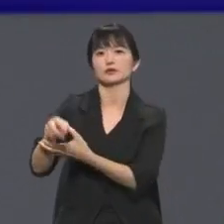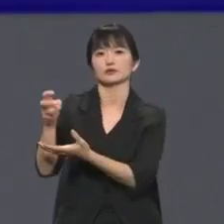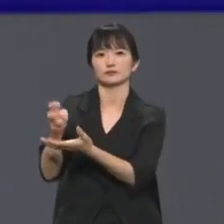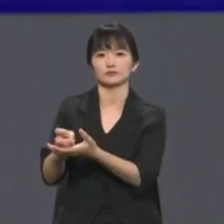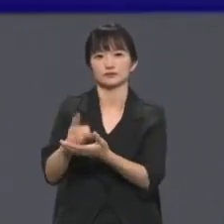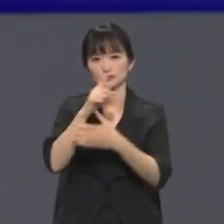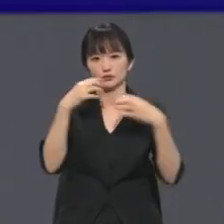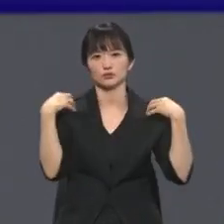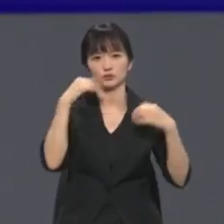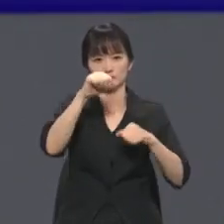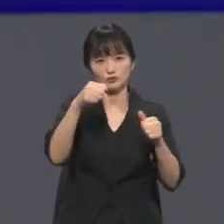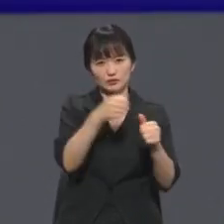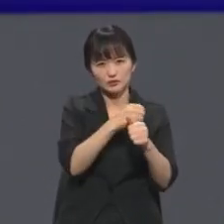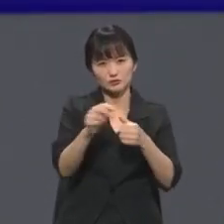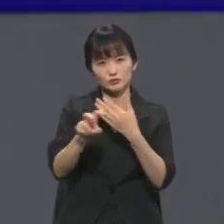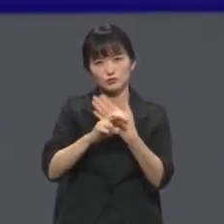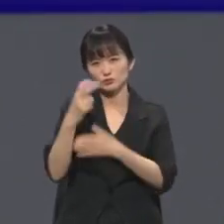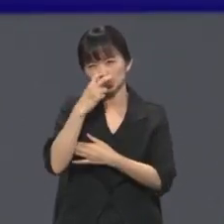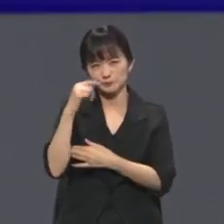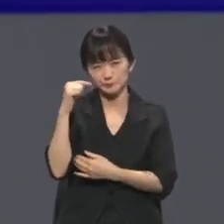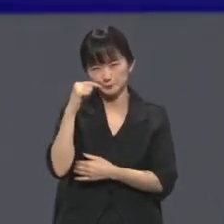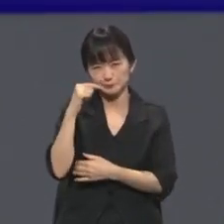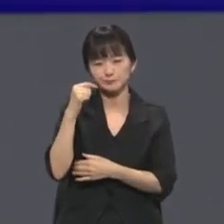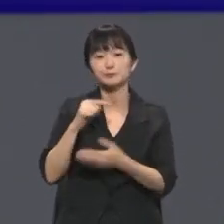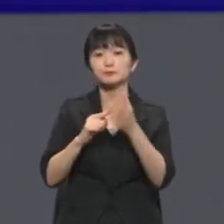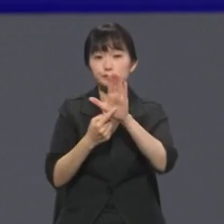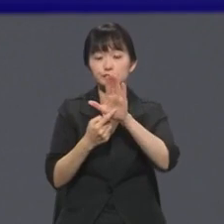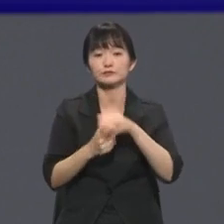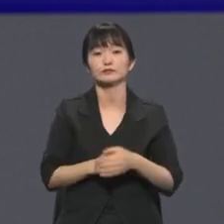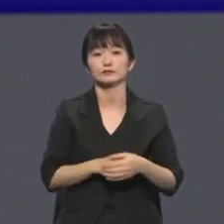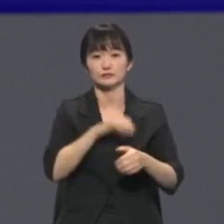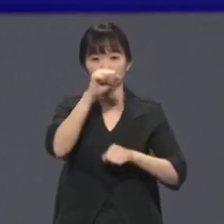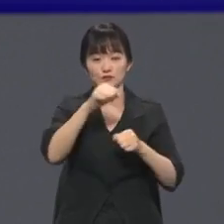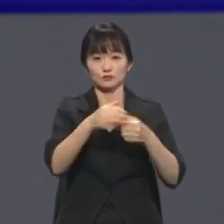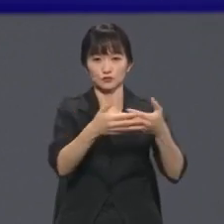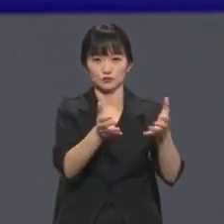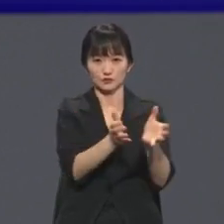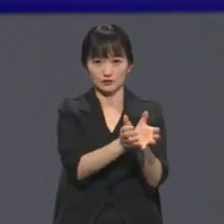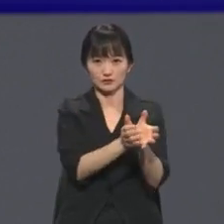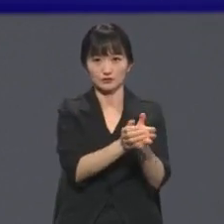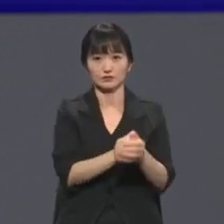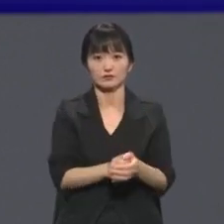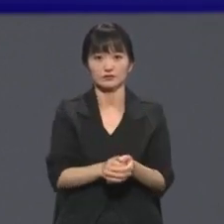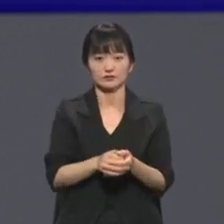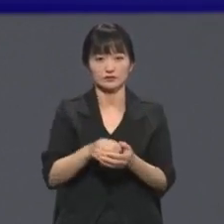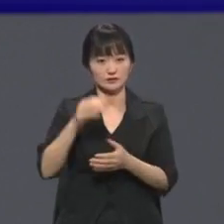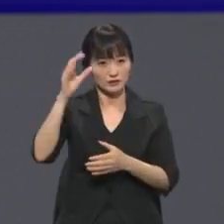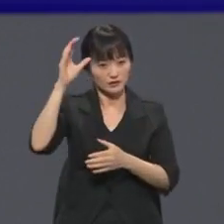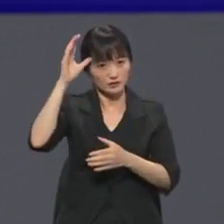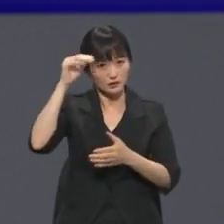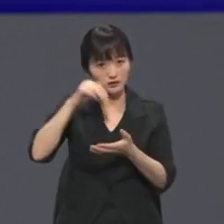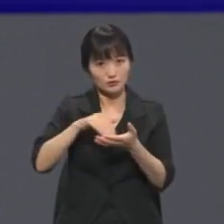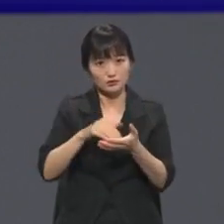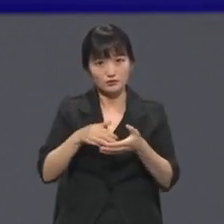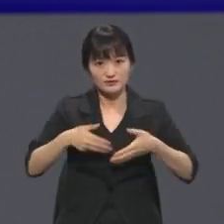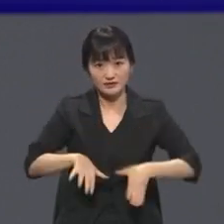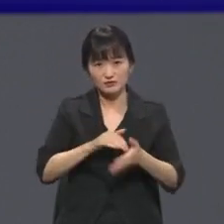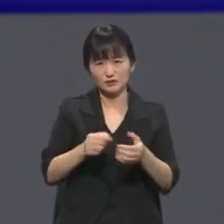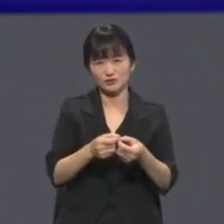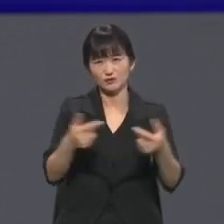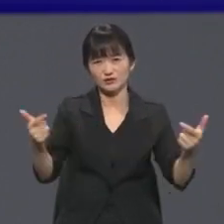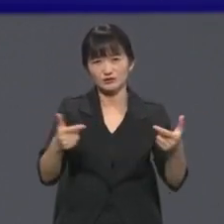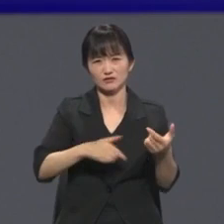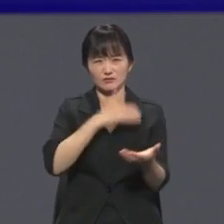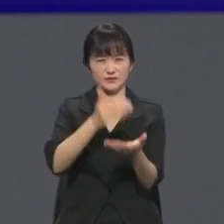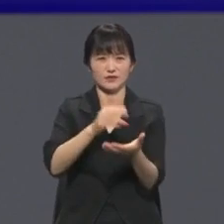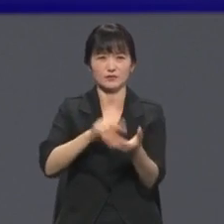불법 영업 단속도 강화하겠다고 밝히긴 했는데요. 다만 동물권 단체들은 대량 생산과 대량 판매, 이 두 가지 근본적인 문제가